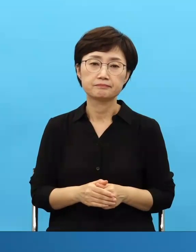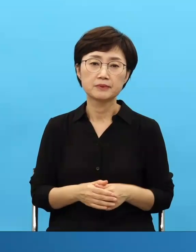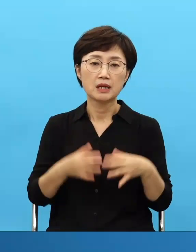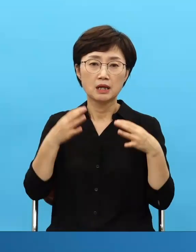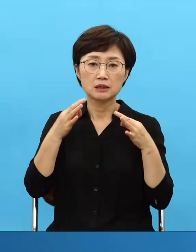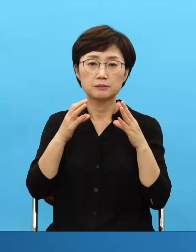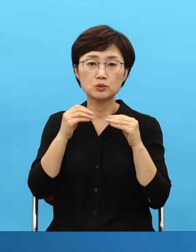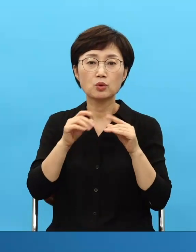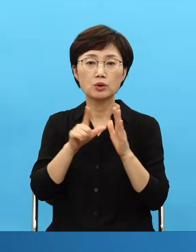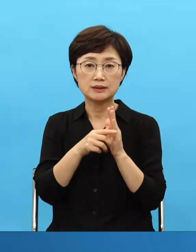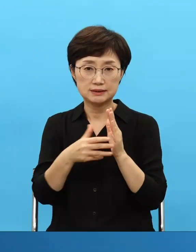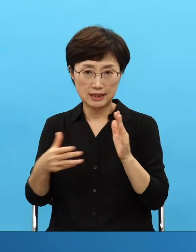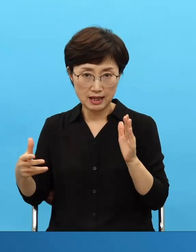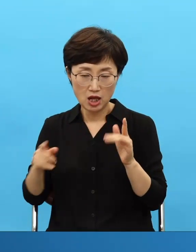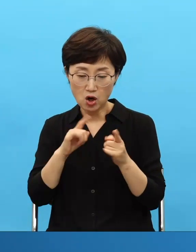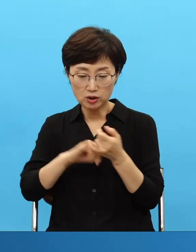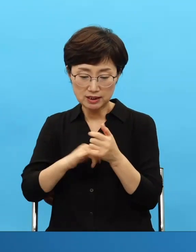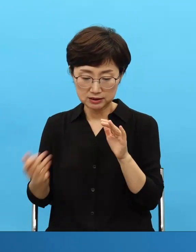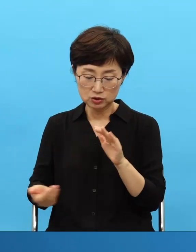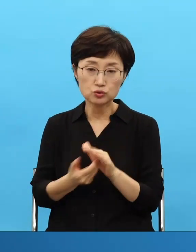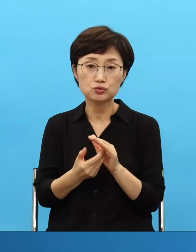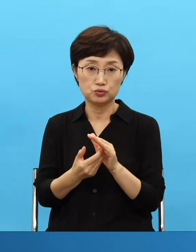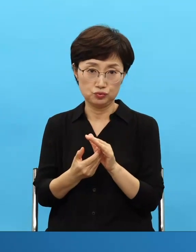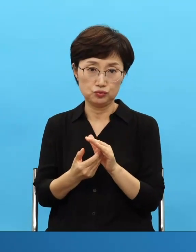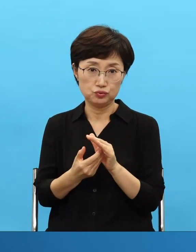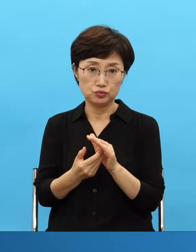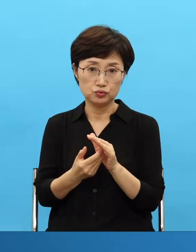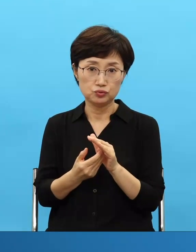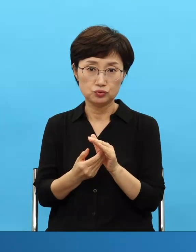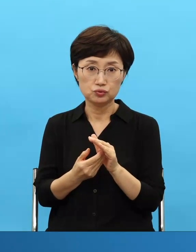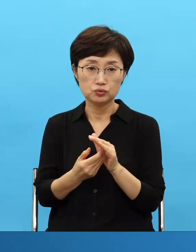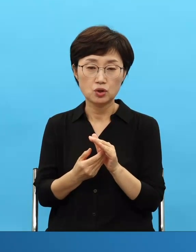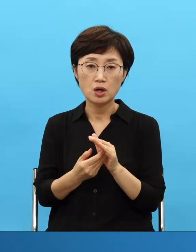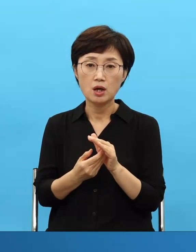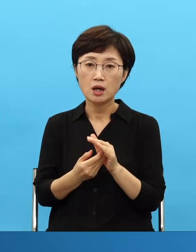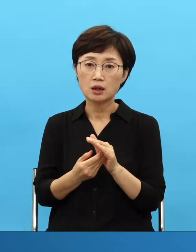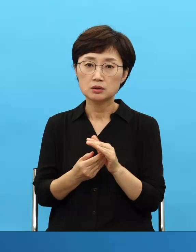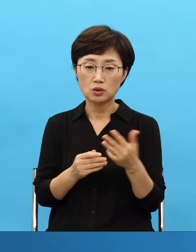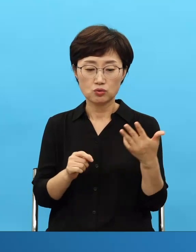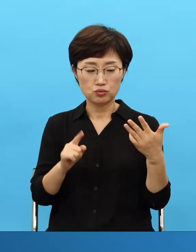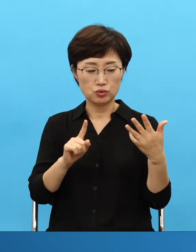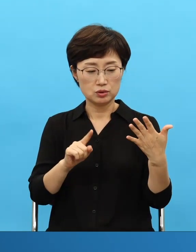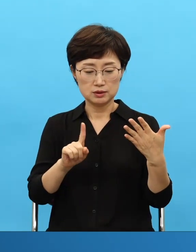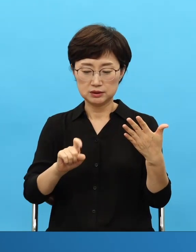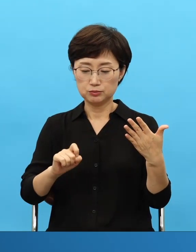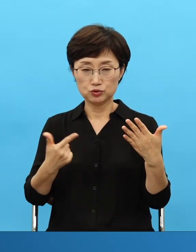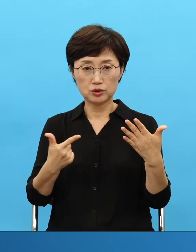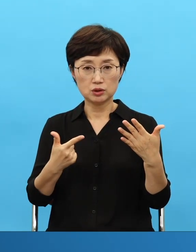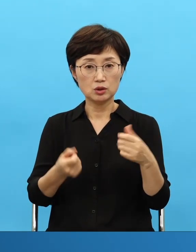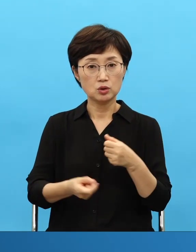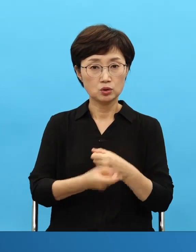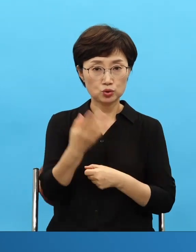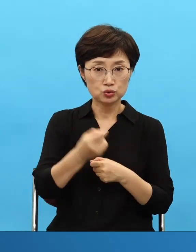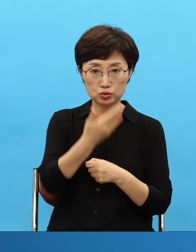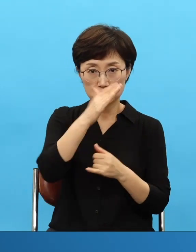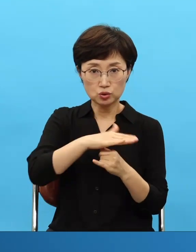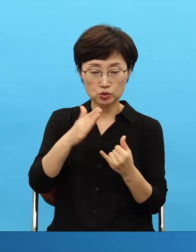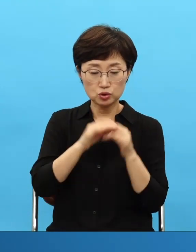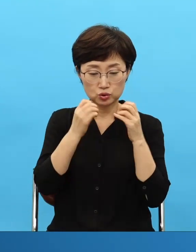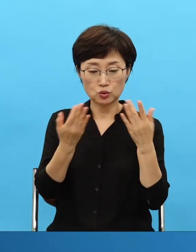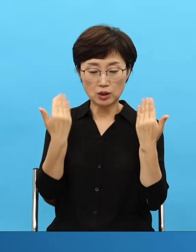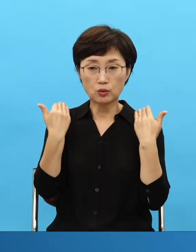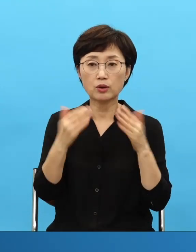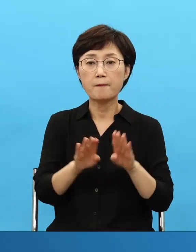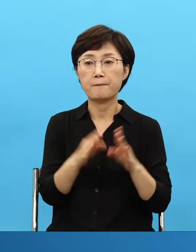금토일 시대 언약 성취의 시작, 가을학기 초등 청소년 전도신학원이 오는 9월 16일 전국의 신학원에서